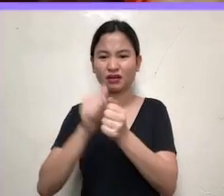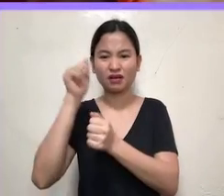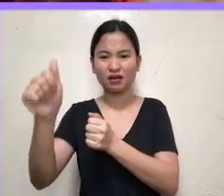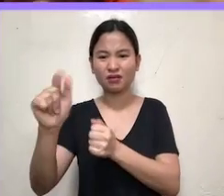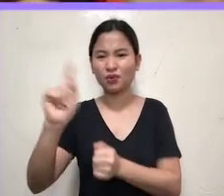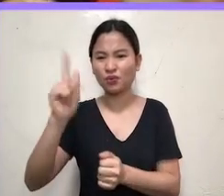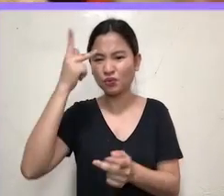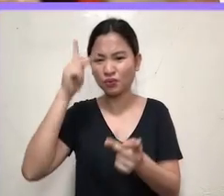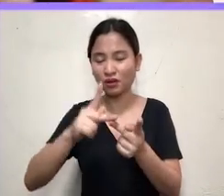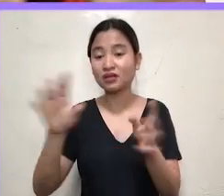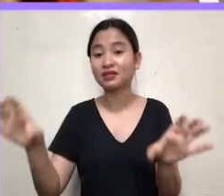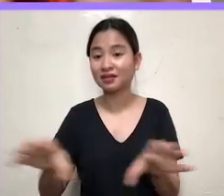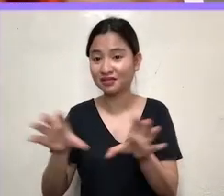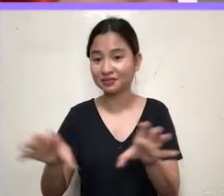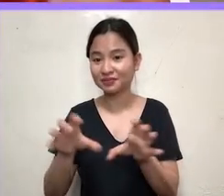migrante,